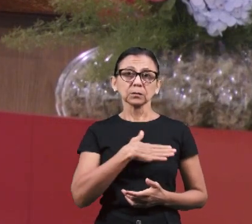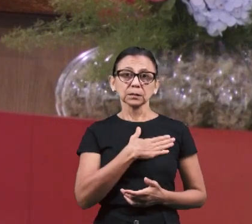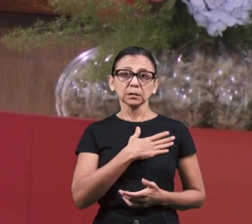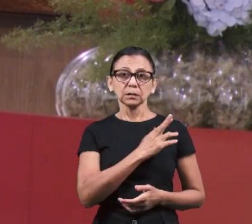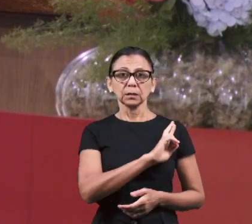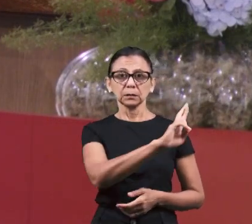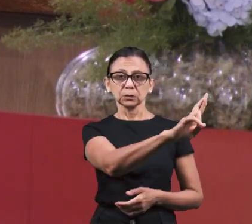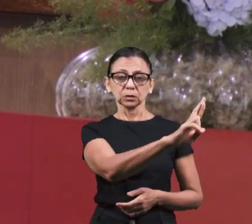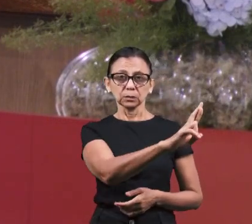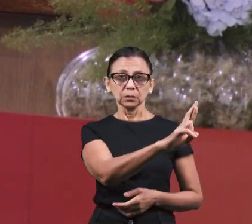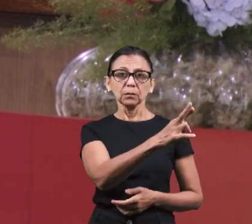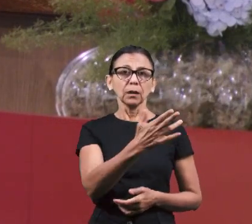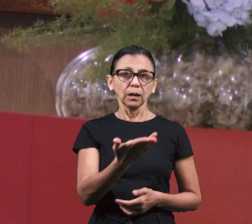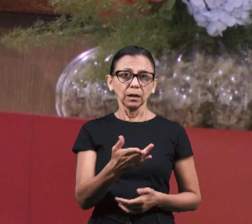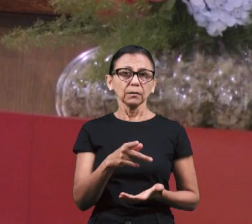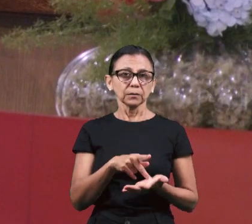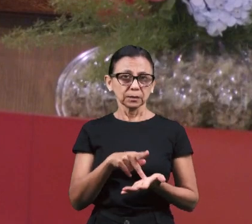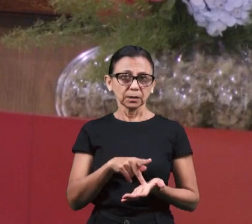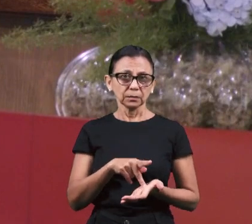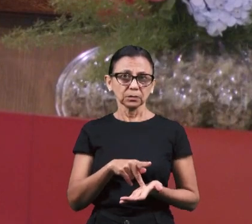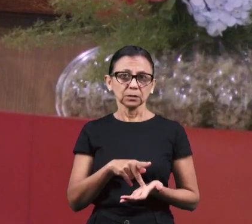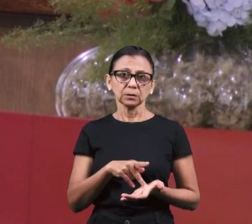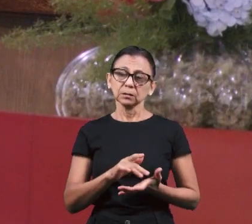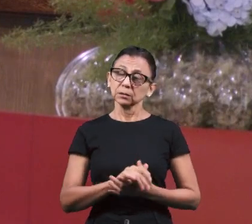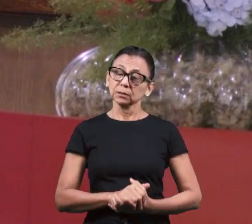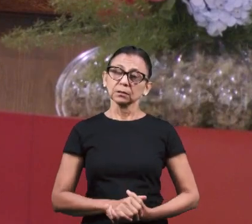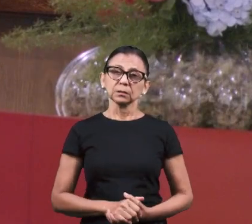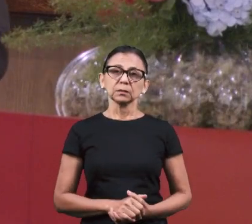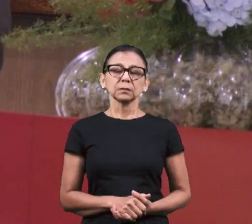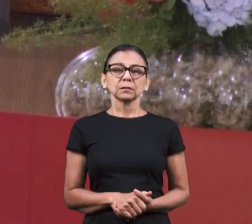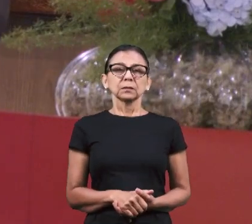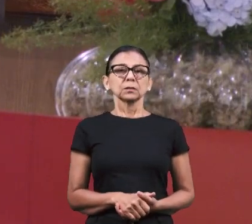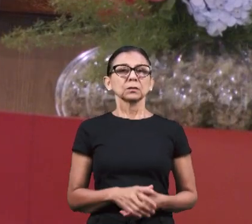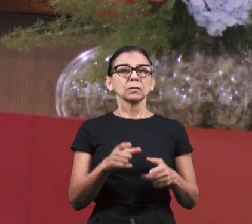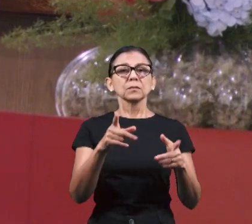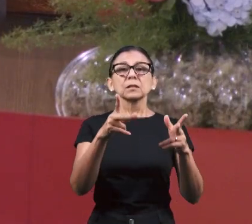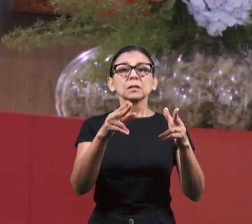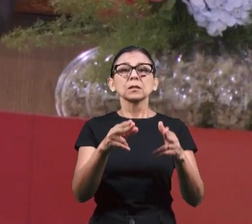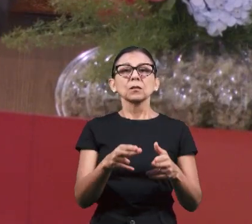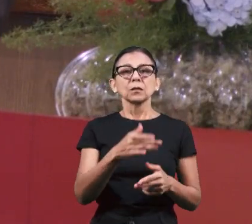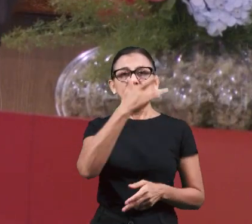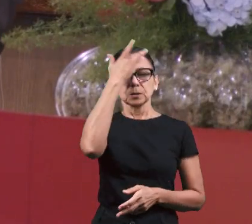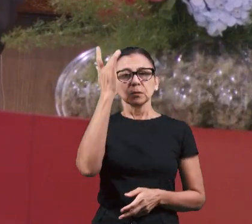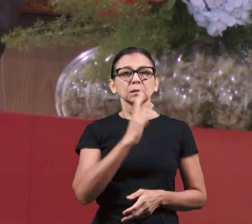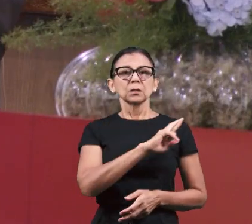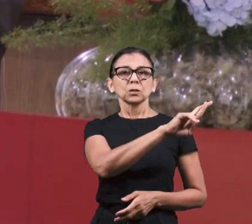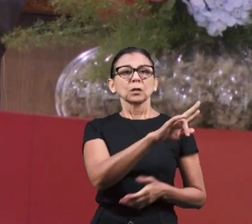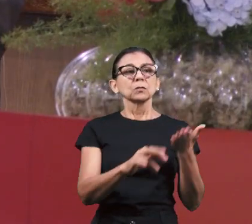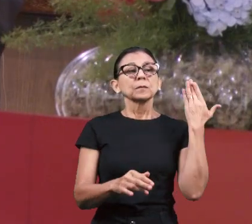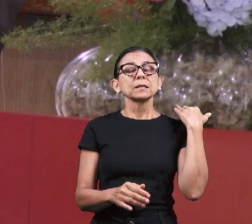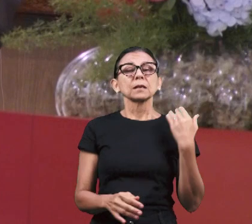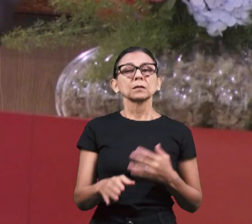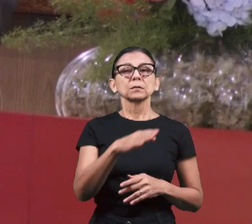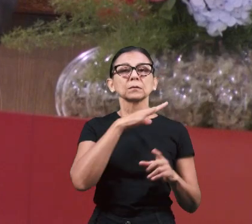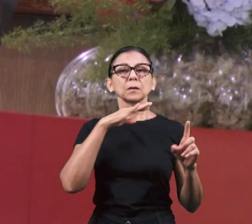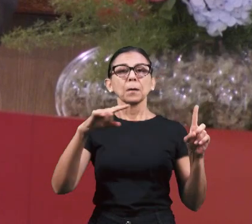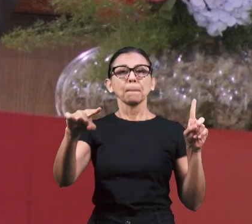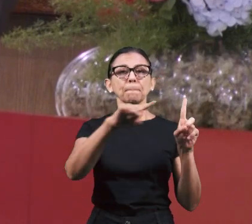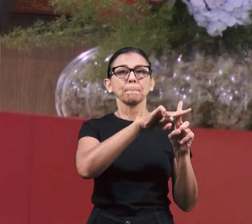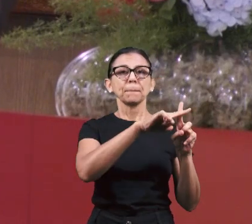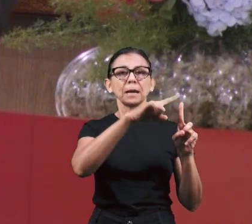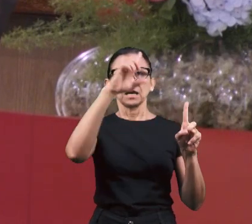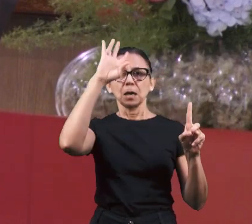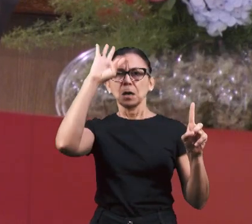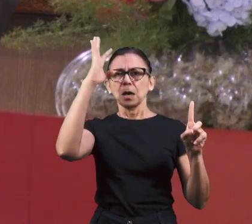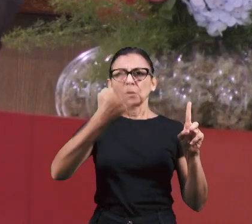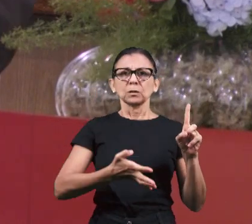parce que je dis cela? Ben, très bien. Alors faites ce que le religieux au passé ont fait. Donc, mes frères, nous ne pouvons pas